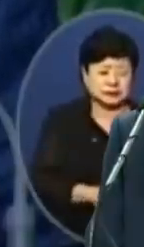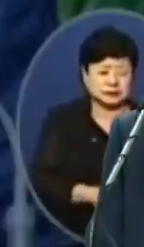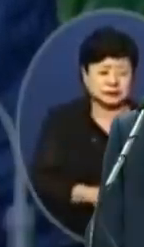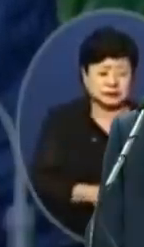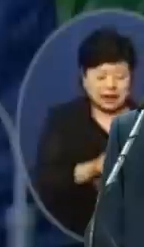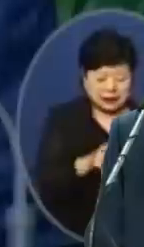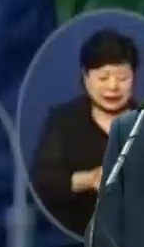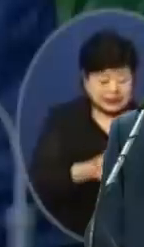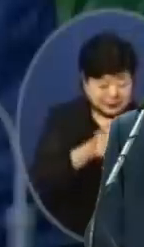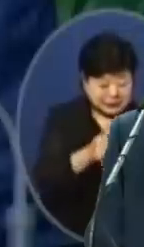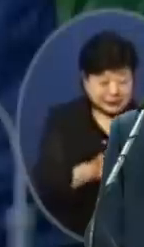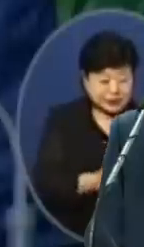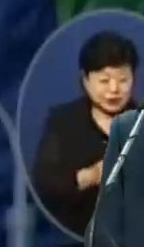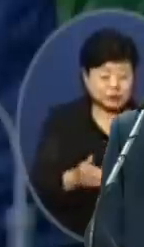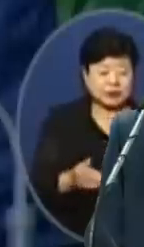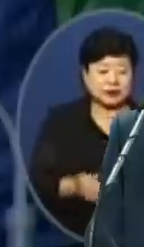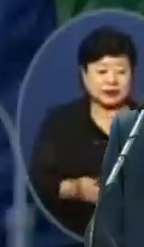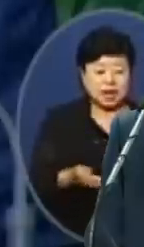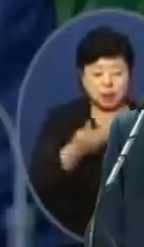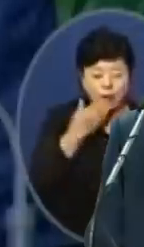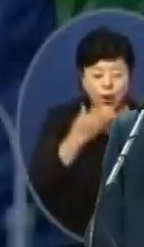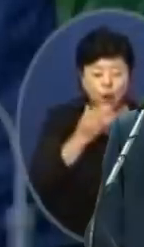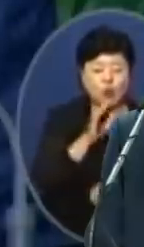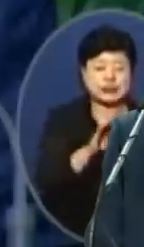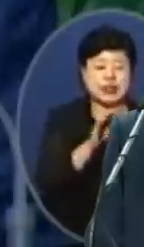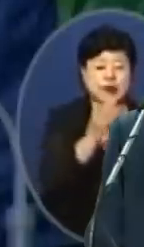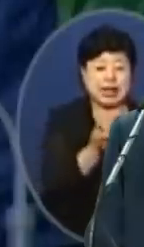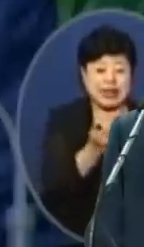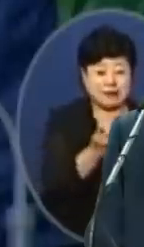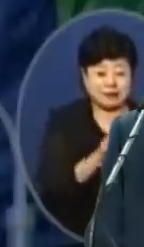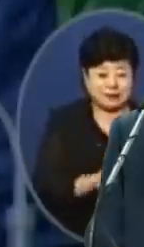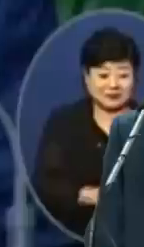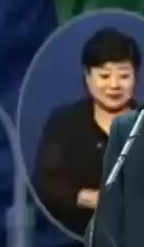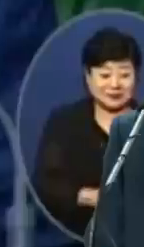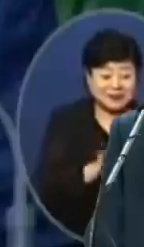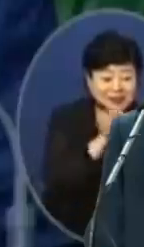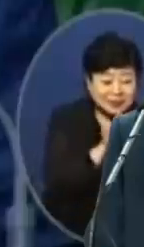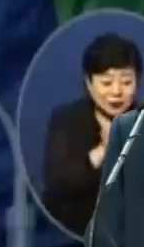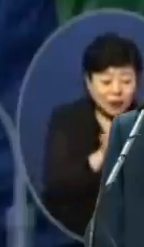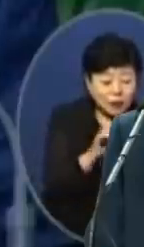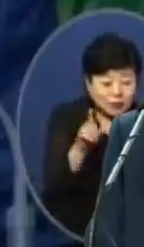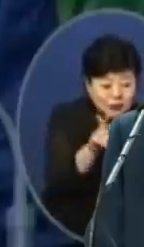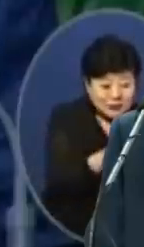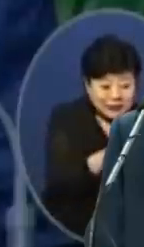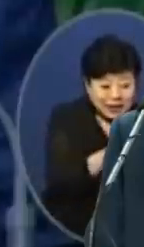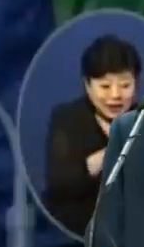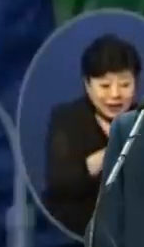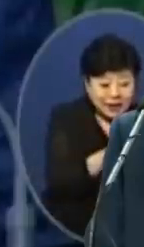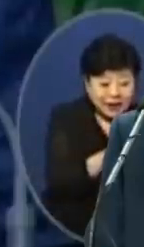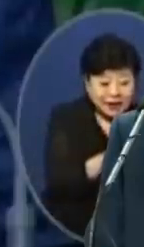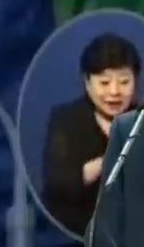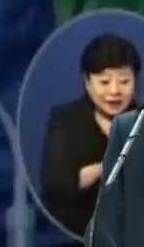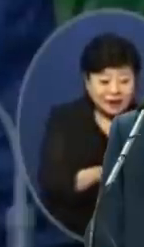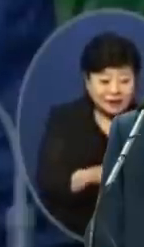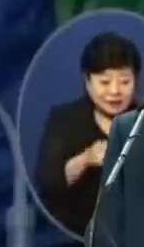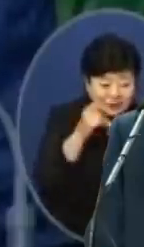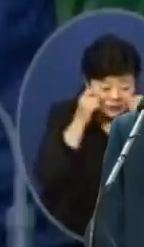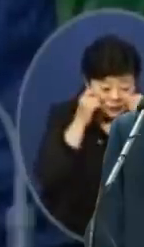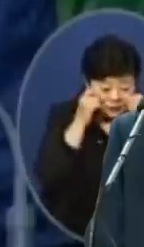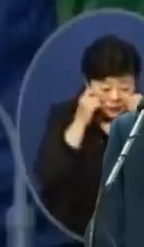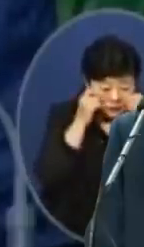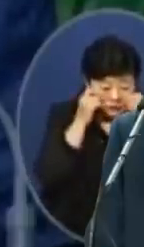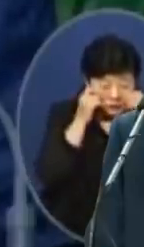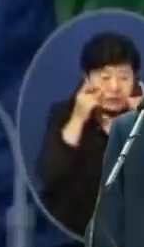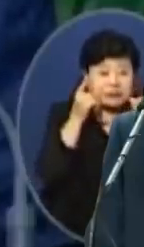차려놓겠으니 하나님이 양식을 주십시오. 믿습니다. 그리고